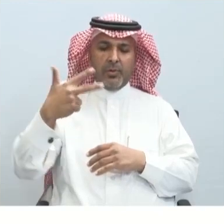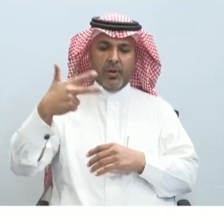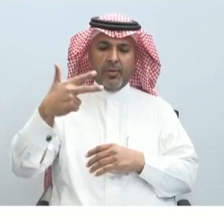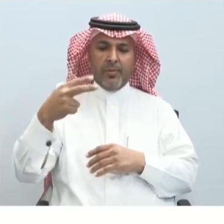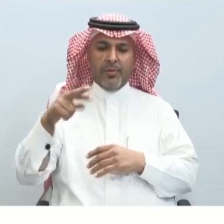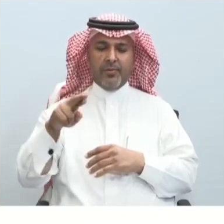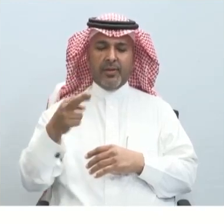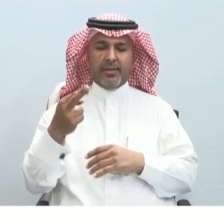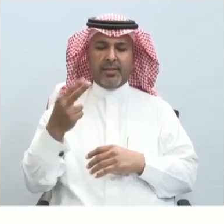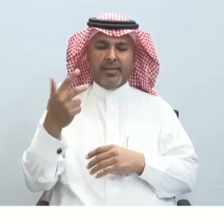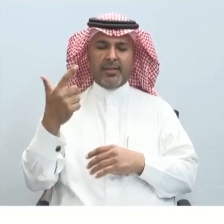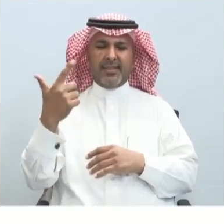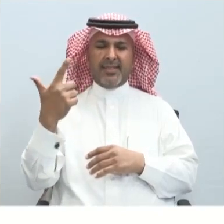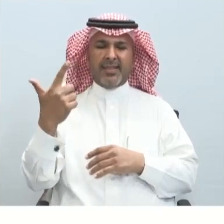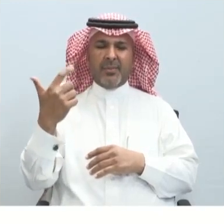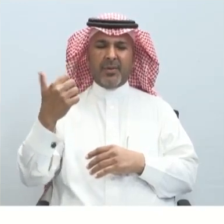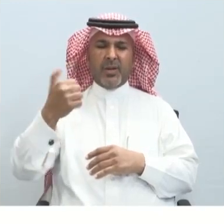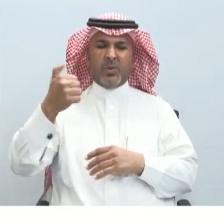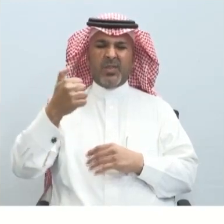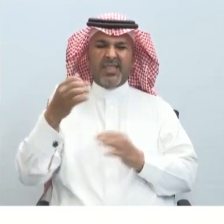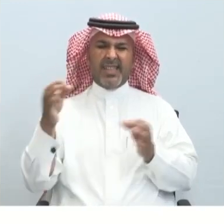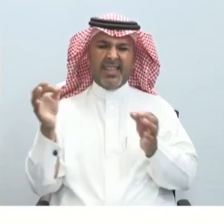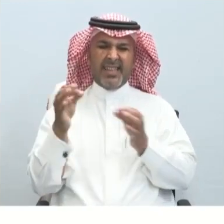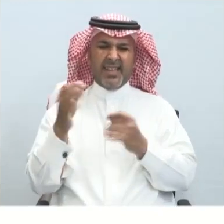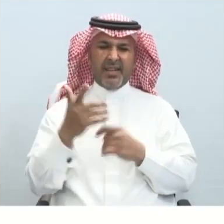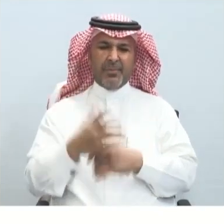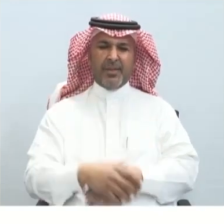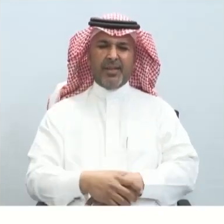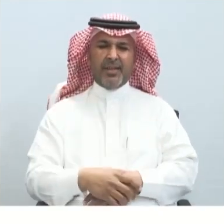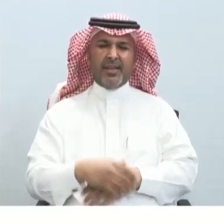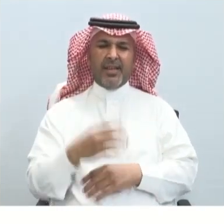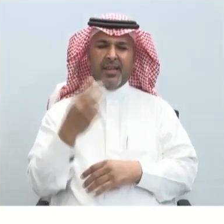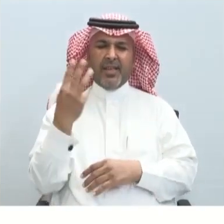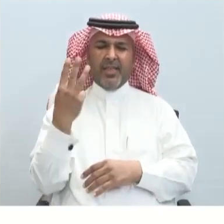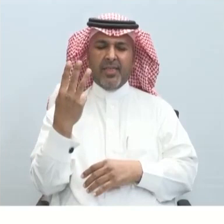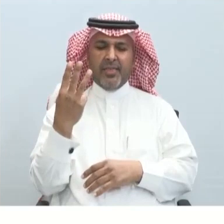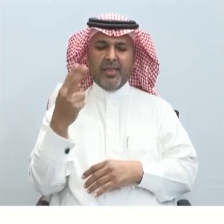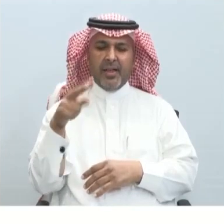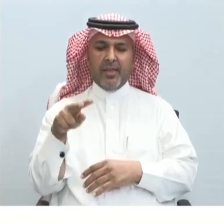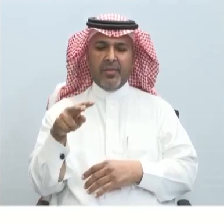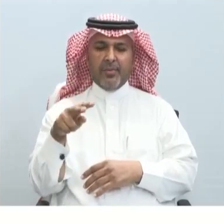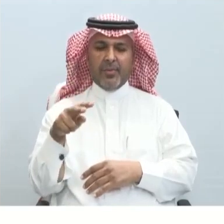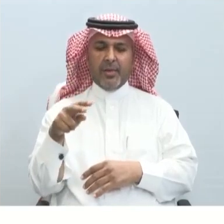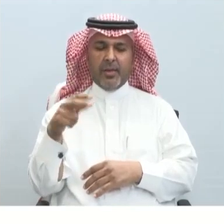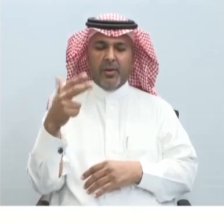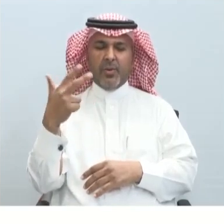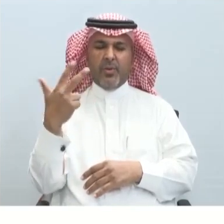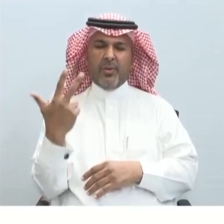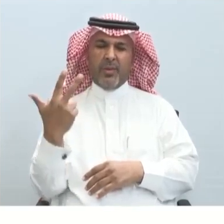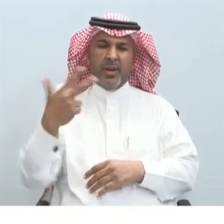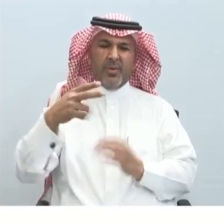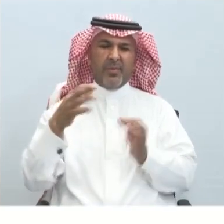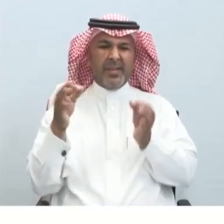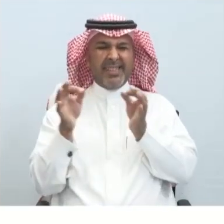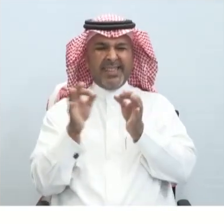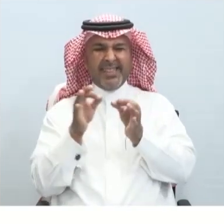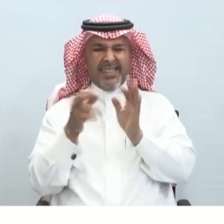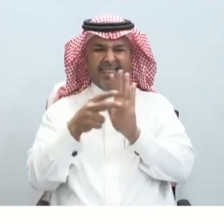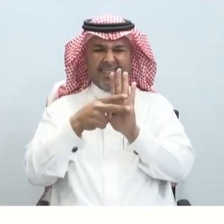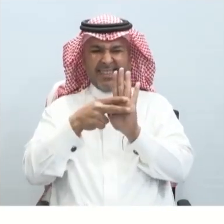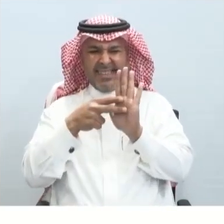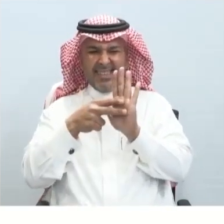387.97 وبنقربها الى اقرب جزء من عشره تصير 388 تقريبا اذا نقول هنا